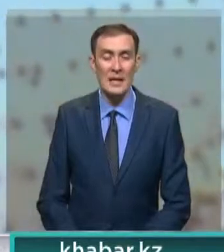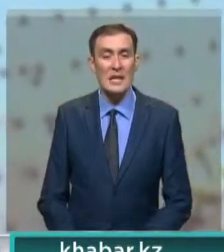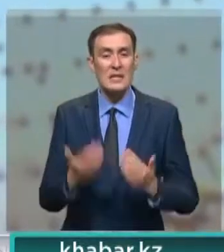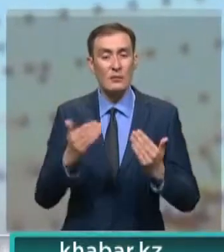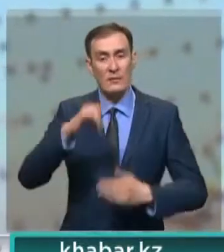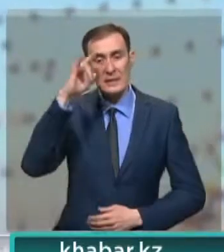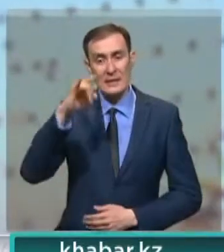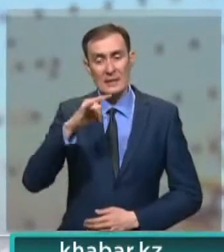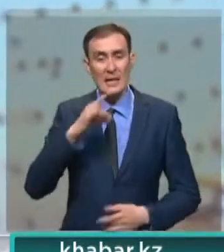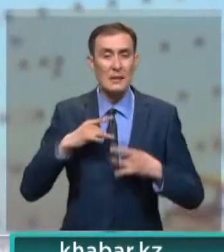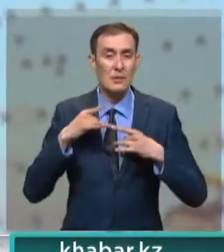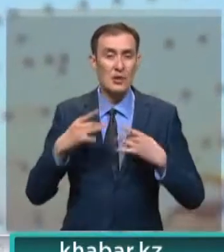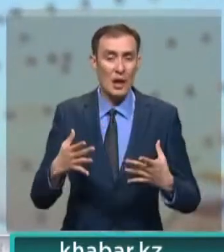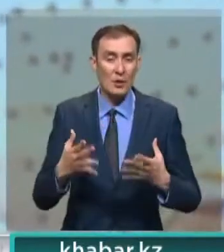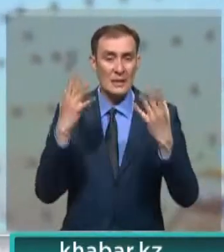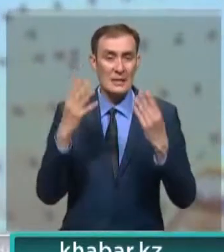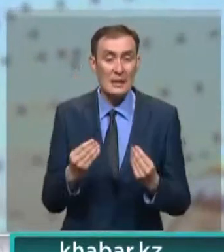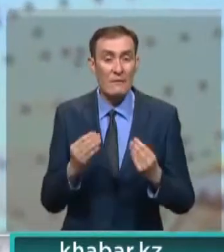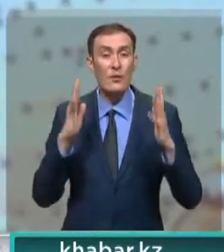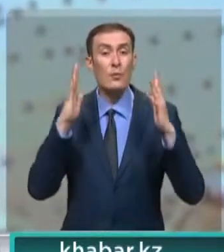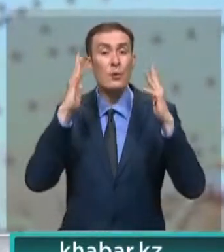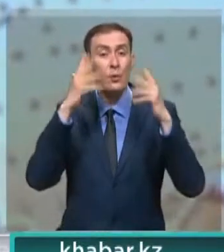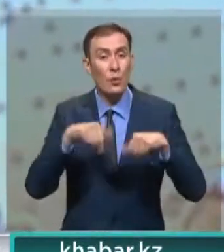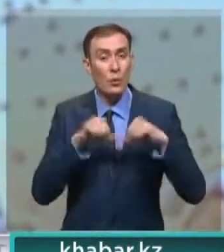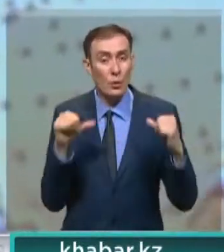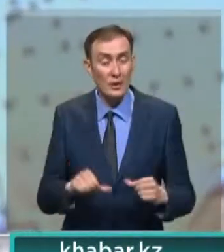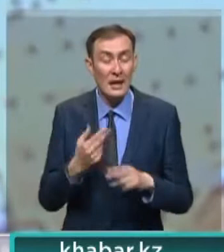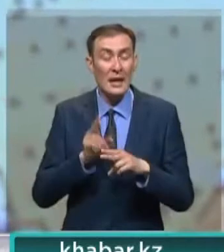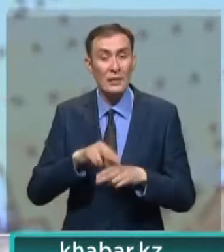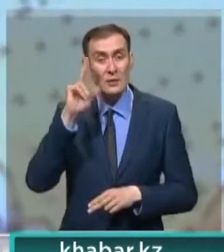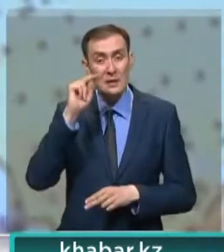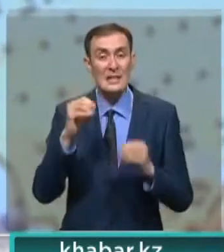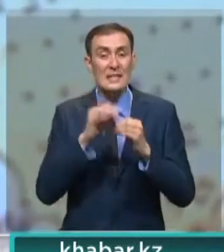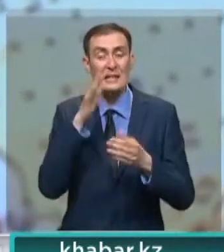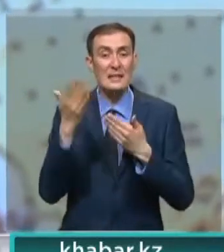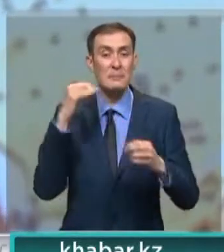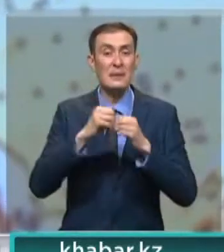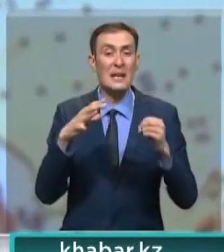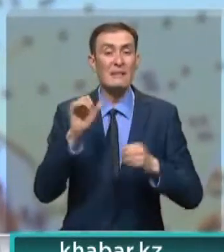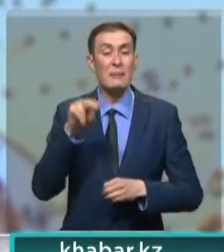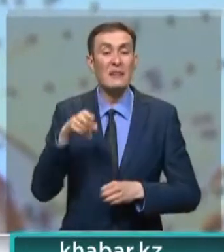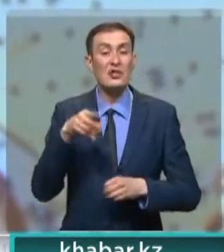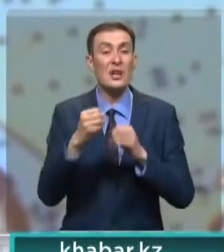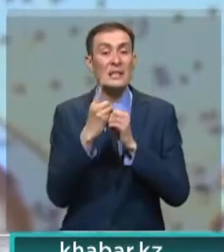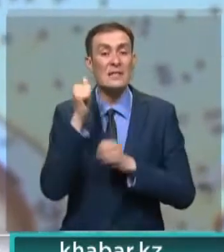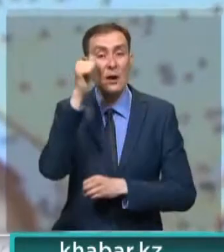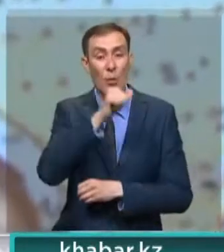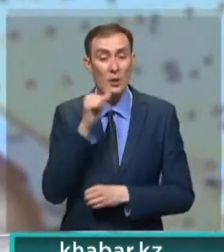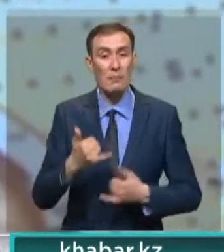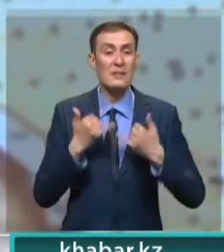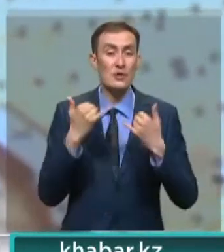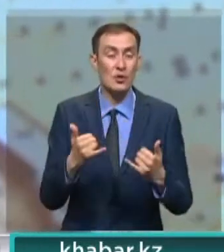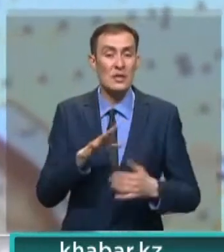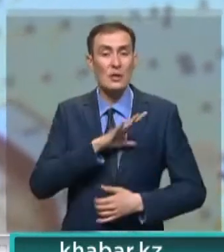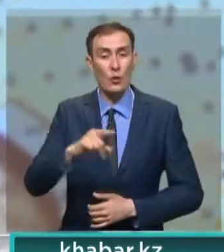В Казахстане сегодня отмечают Национальный день влюбленных. Учредили эту дату 10 лет назад, 15 апреля 2011 года. Он